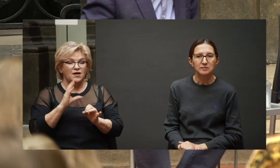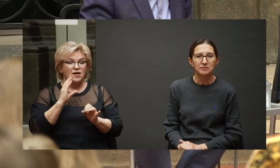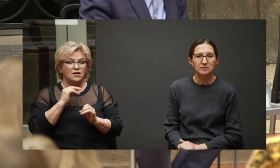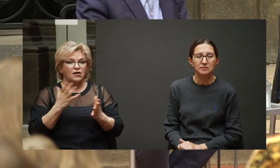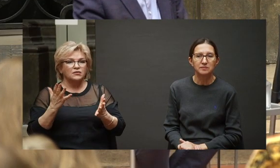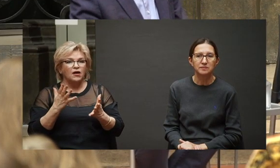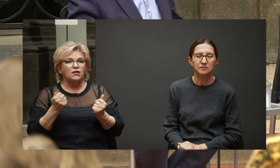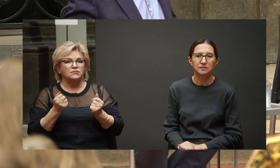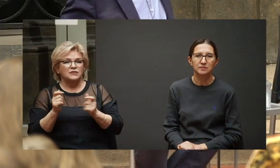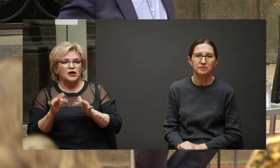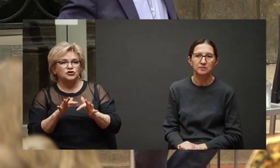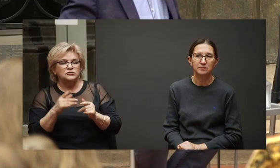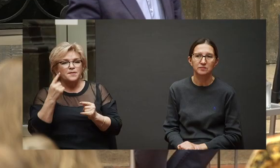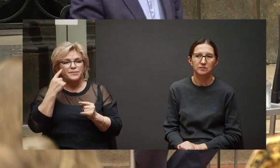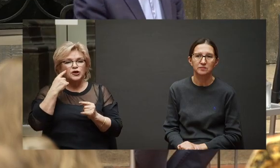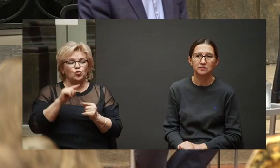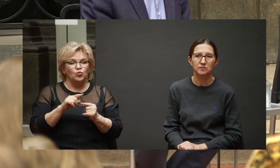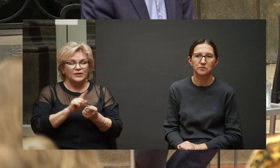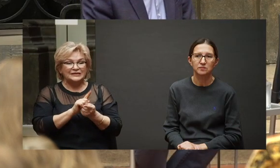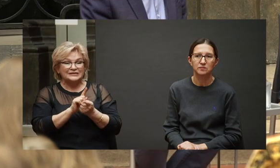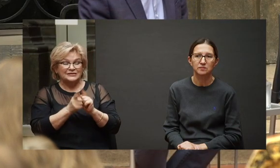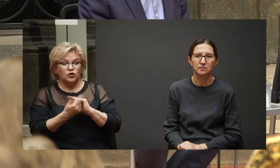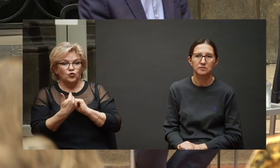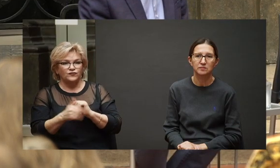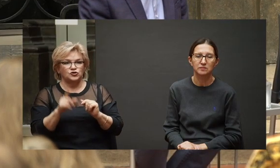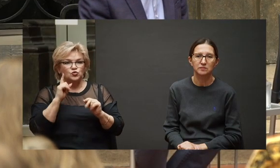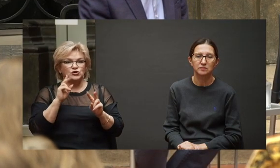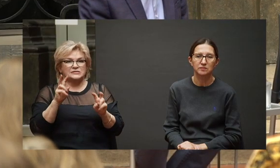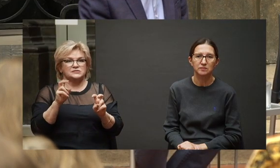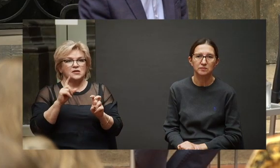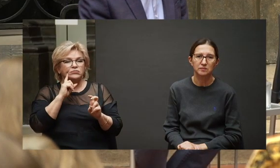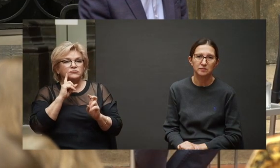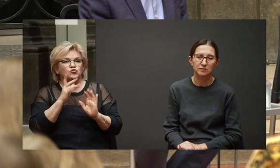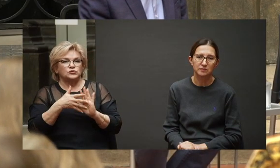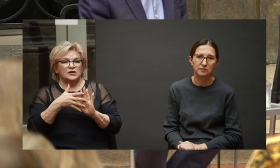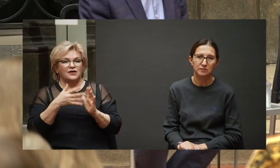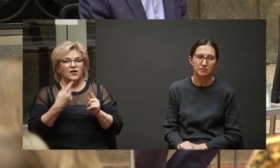некий жест придуманный, да, становится знаковым,